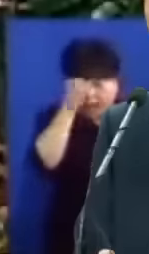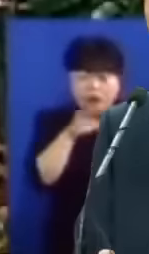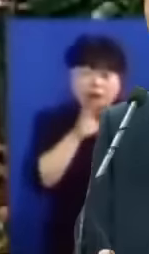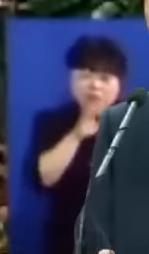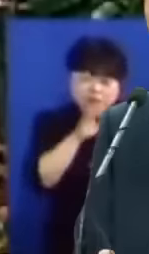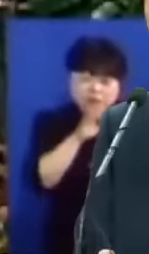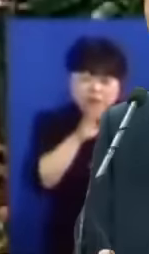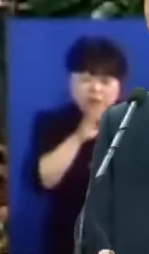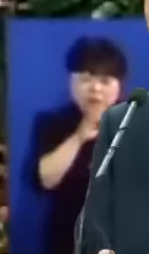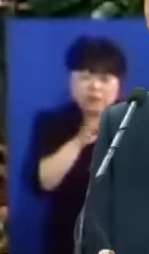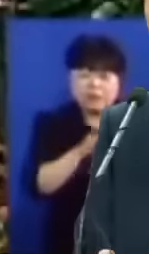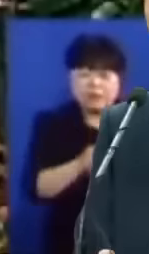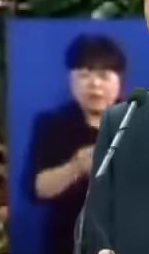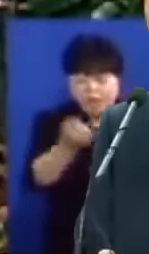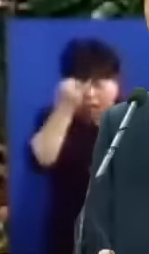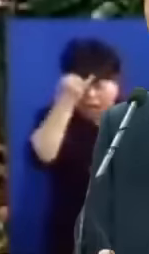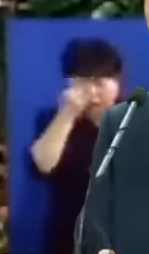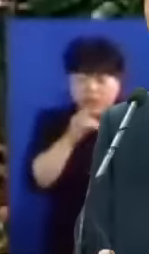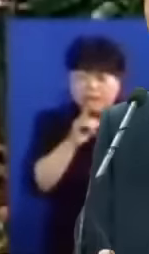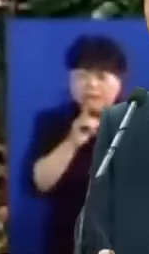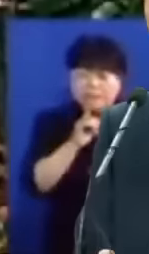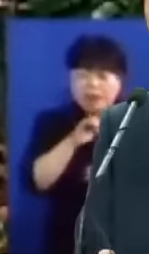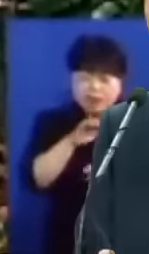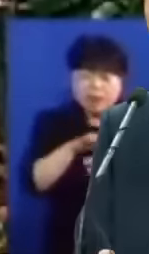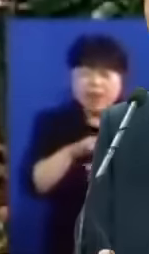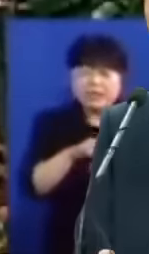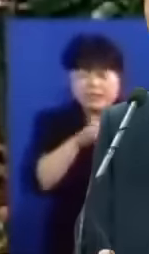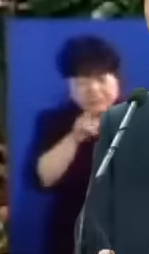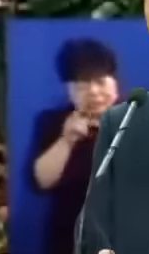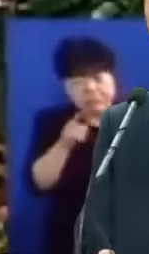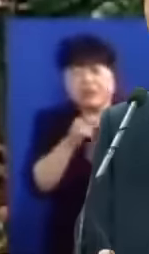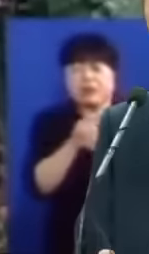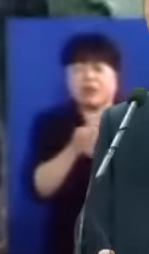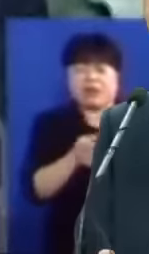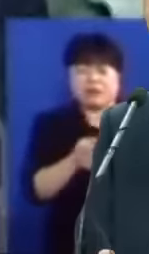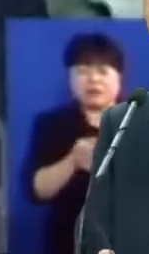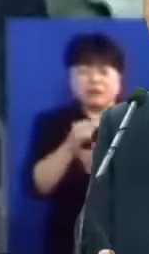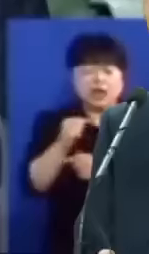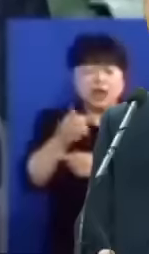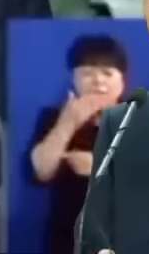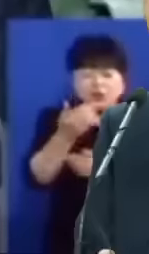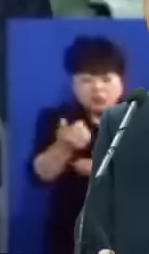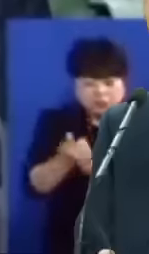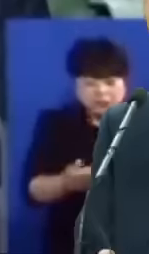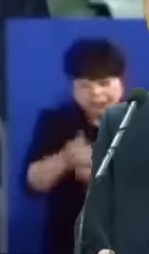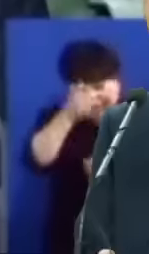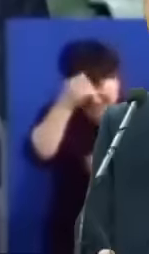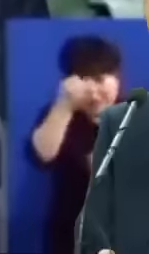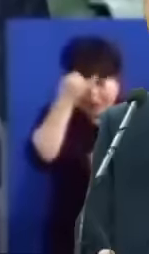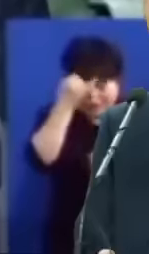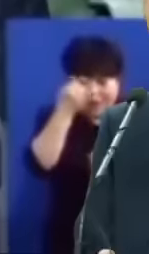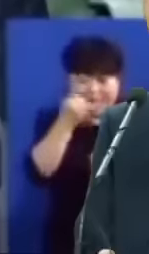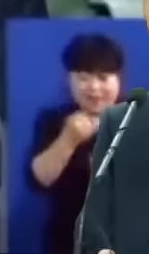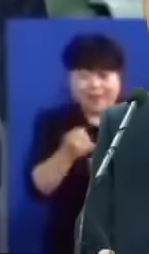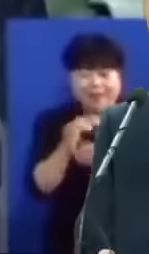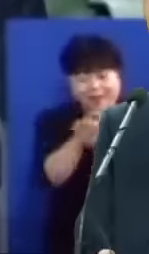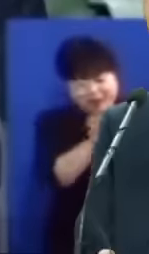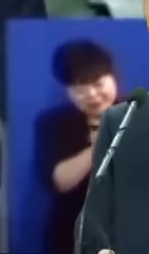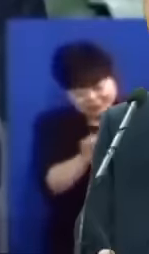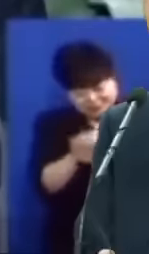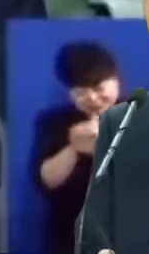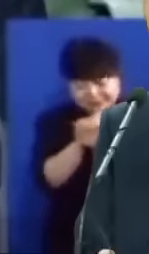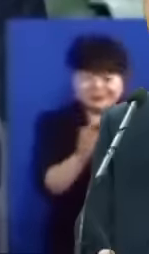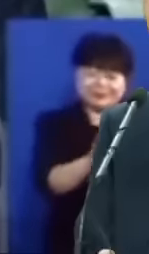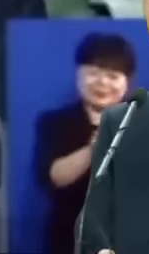원망하고 하와는 마귀를 탓하고 가정 불화가 생겼습니다. 선악과를 따먹게 되는 아담과 하와가 정이